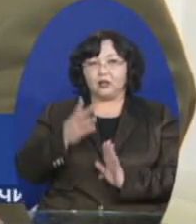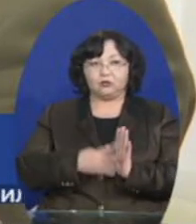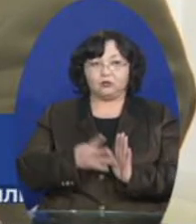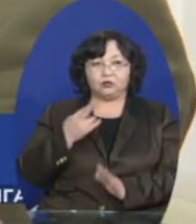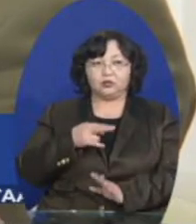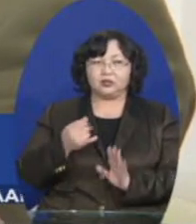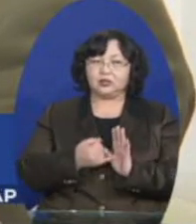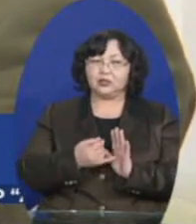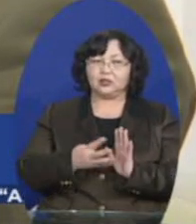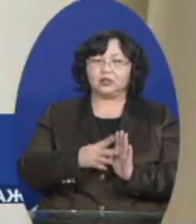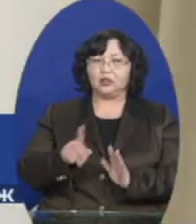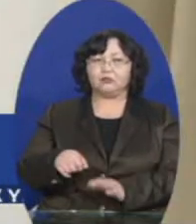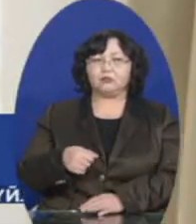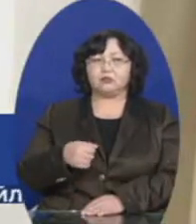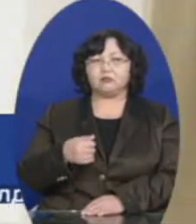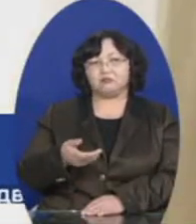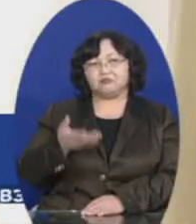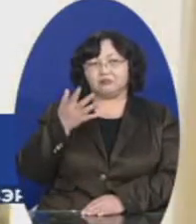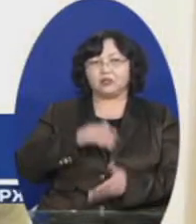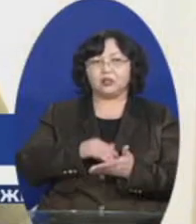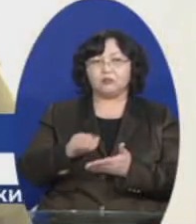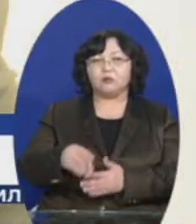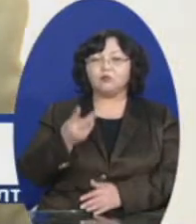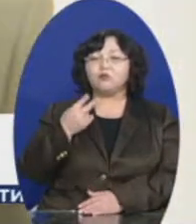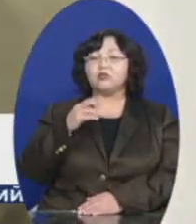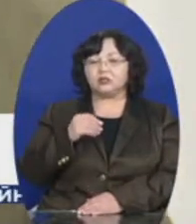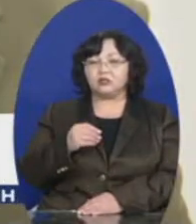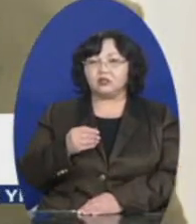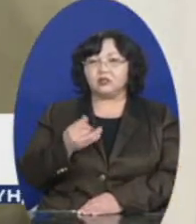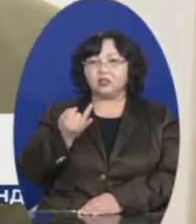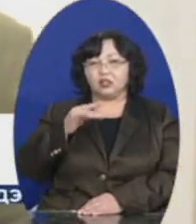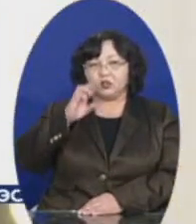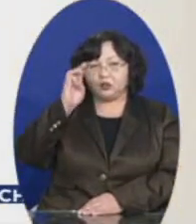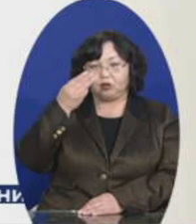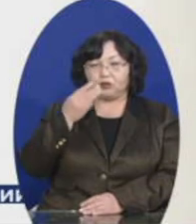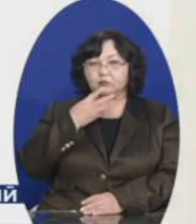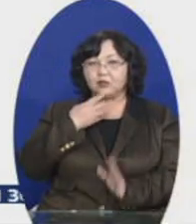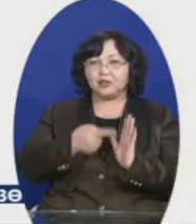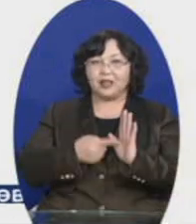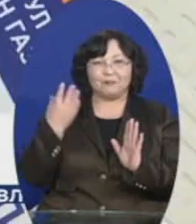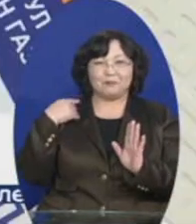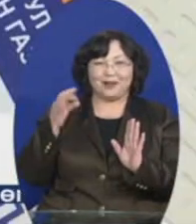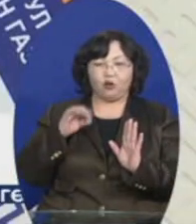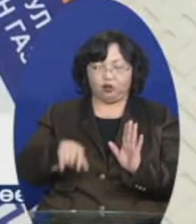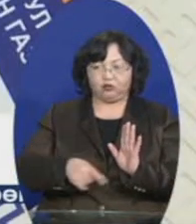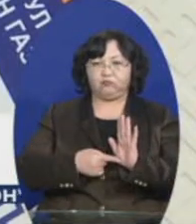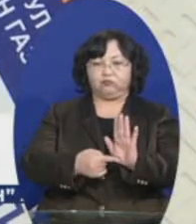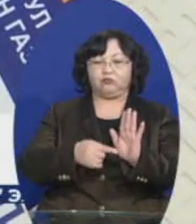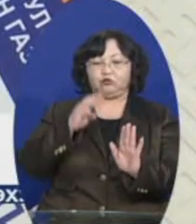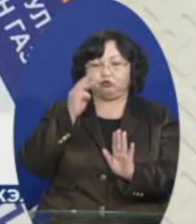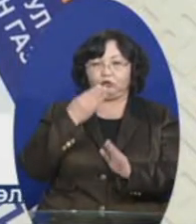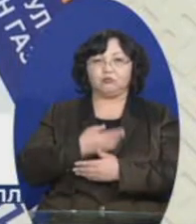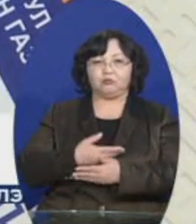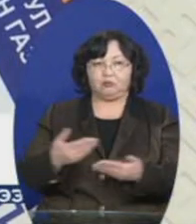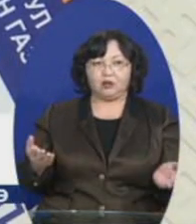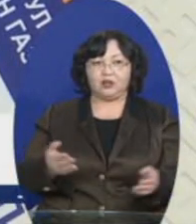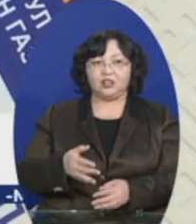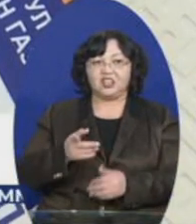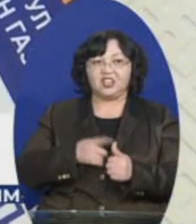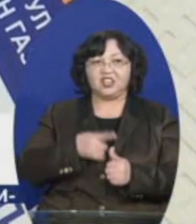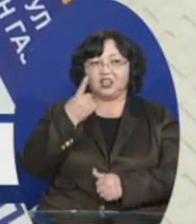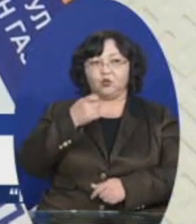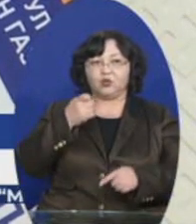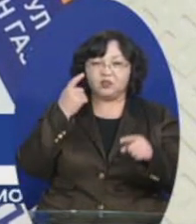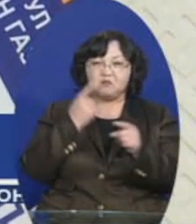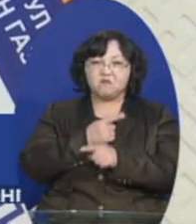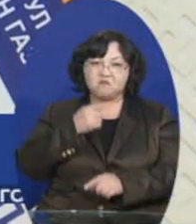1-р өдөр төргийн үлдэгдэлтэй байна. Нийт дил болоогүй байсан мэдээллүүдийг ил болгож байгаа гэсэн үг. Бид хин нэг одоо буруудах